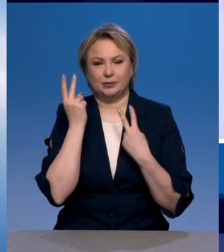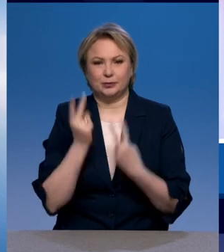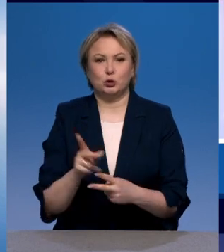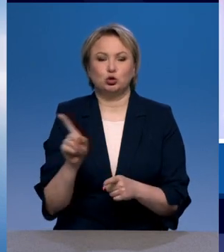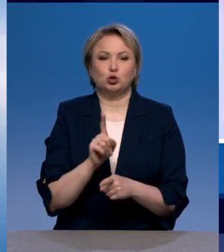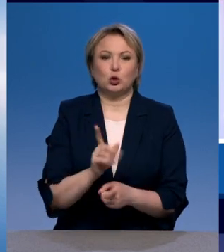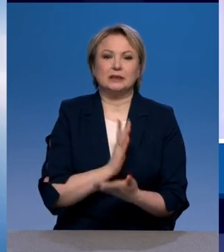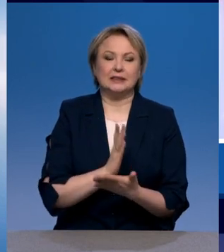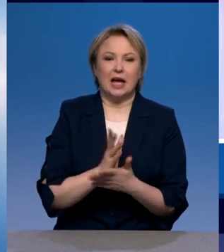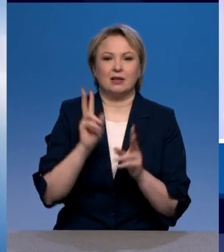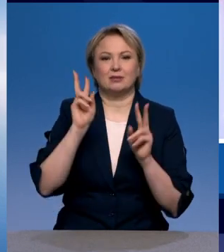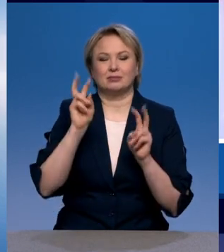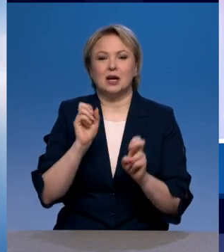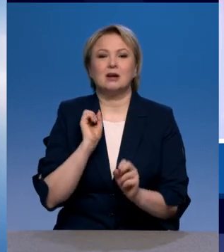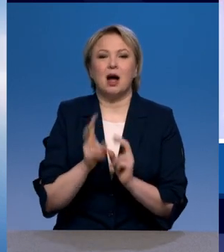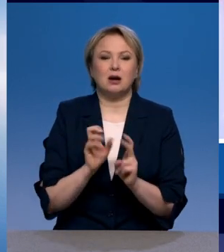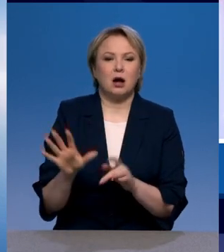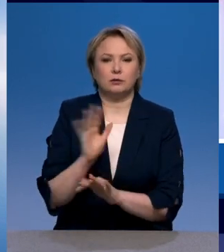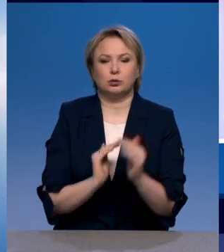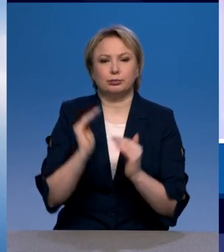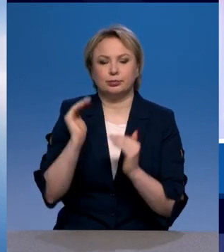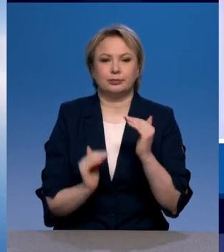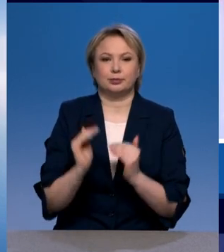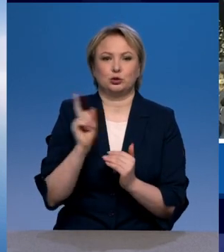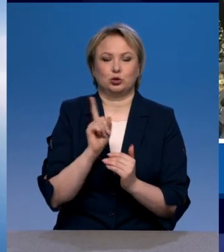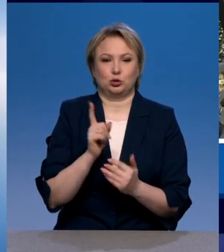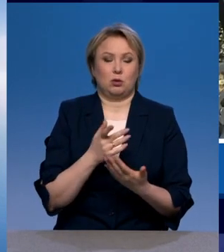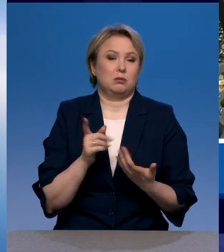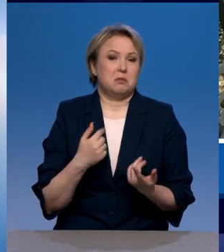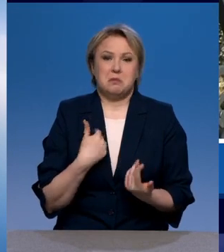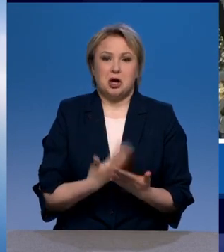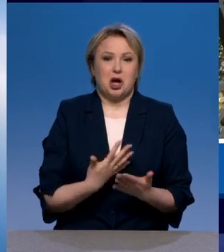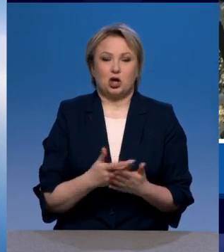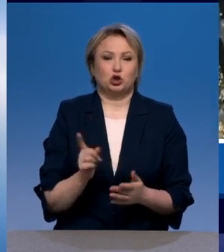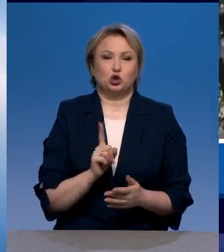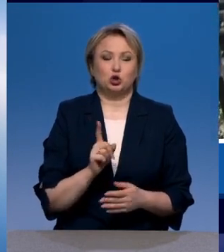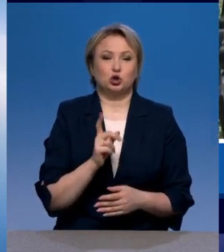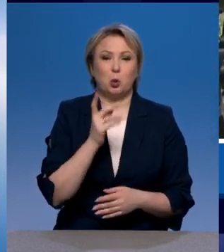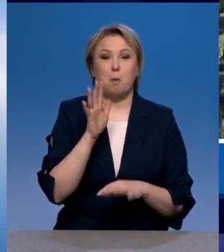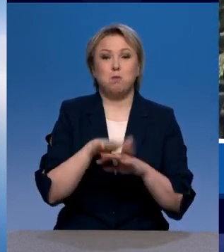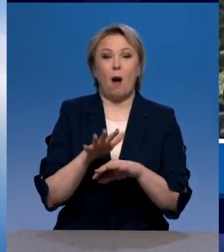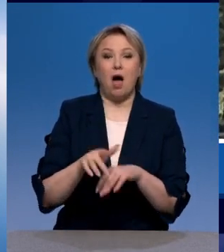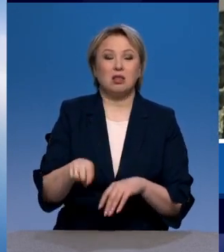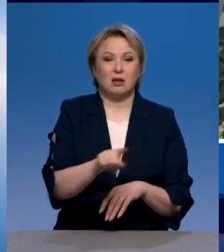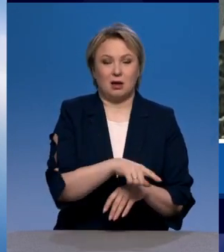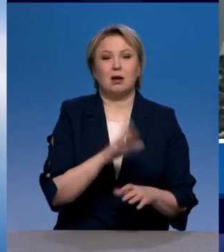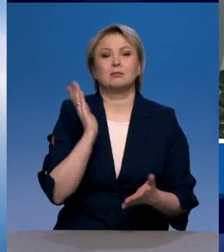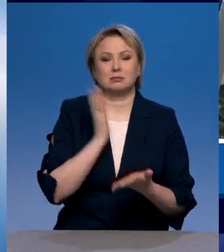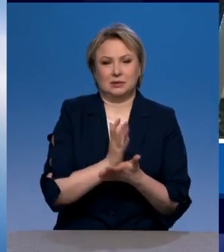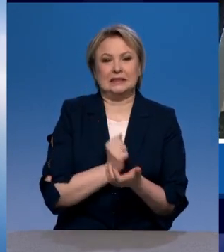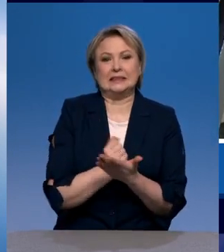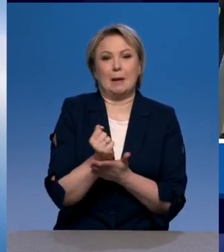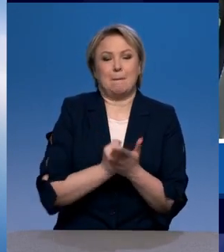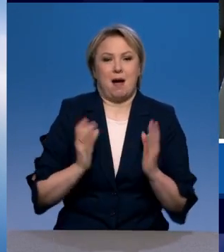состоянием, температурой и всеми прочими атрибутами. Так что, мне кажется, банки вполне накопили жирок, которым могут